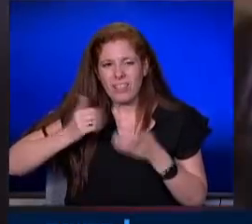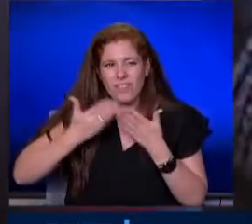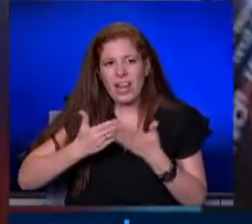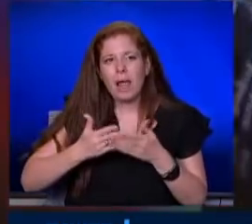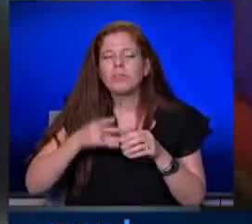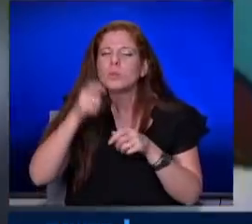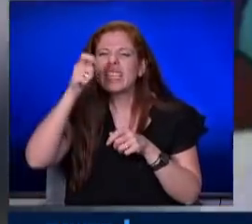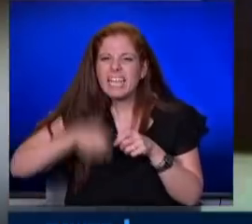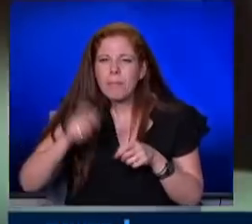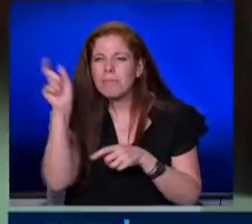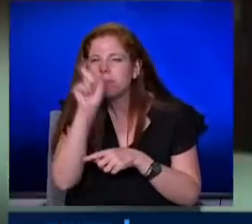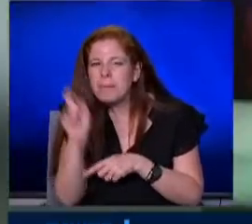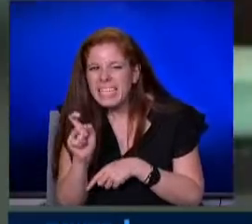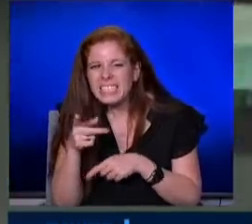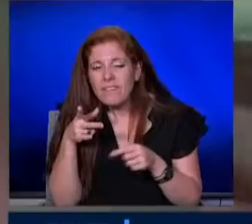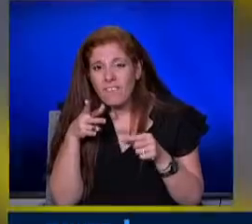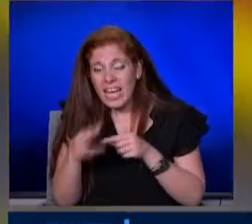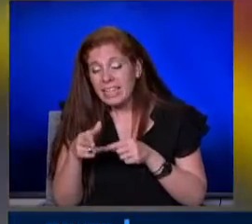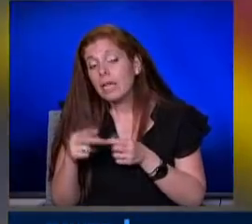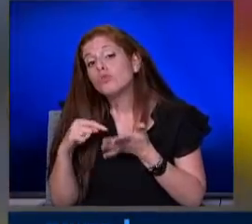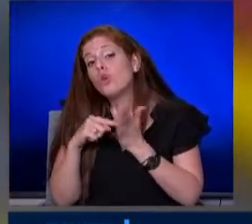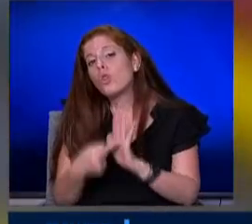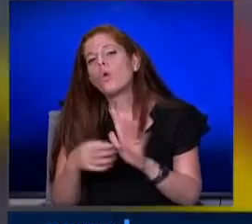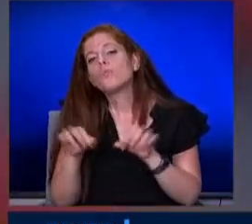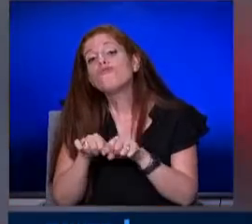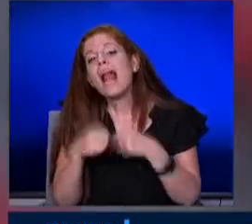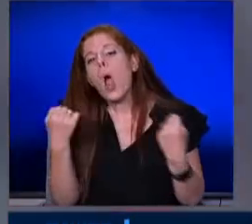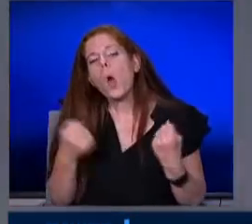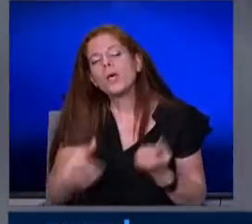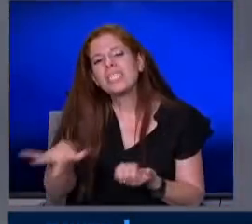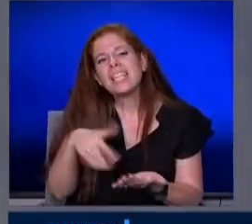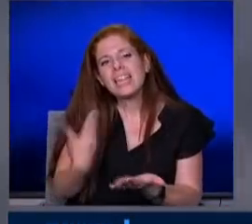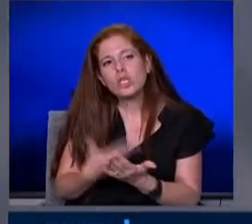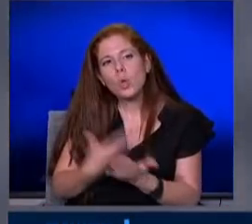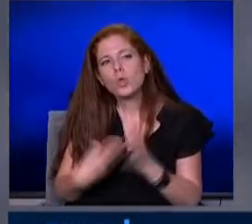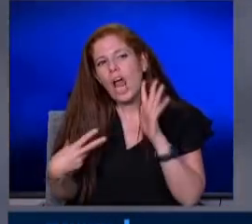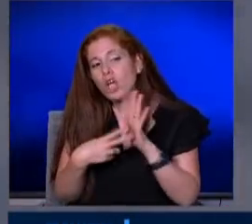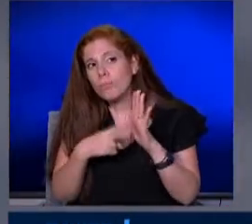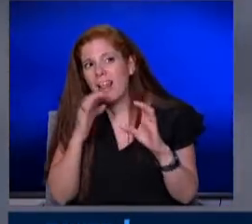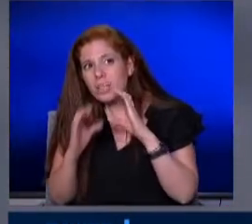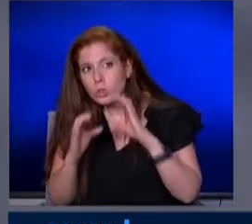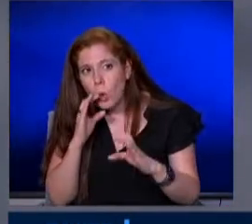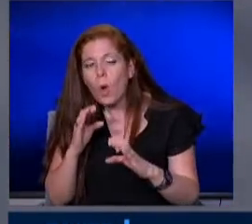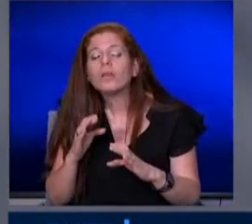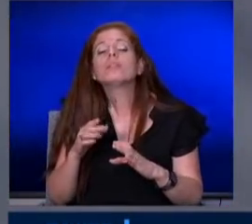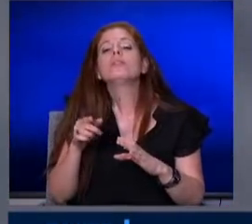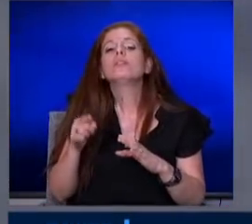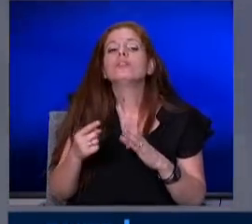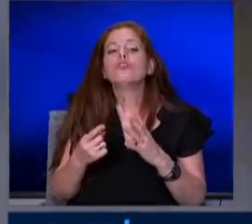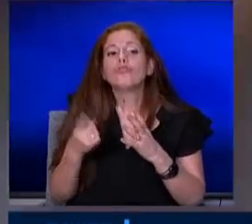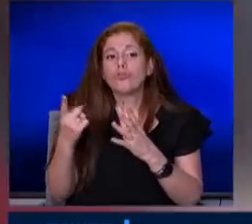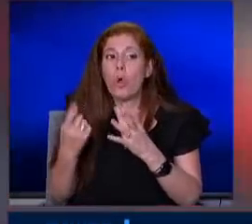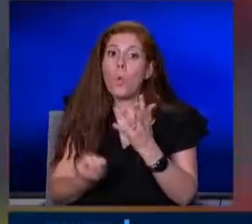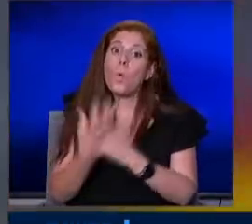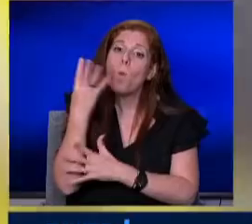יפנים וספרי צבע שנועדו על פי החשד לחבל בתשתיות החשמל, התקשורת והכריזה ובמסכים שהוקמו